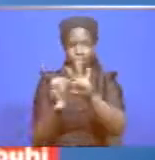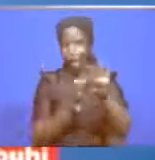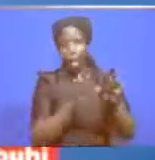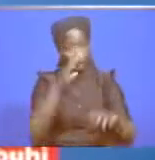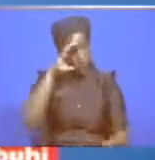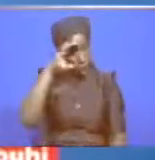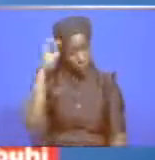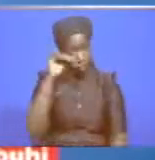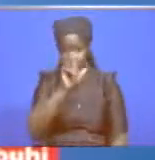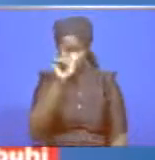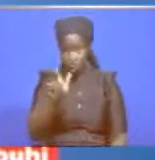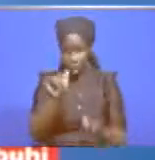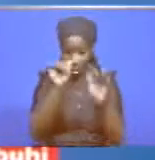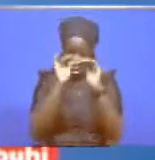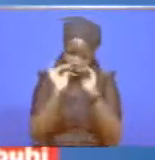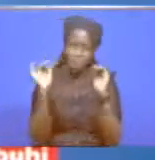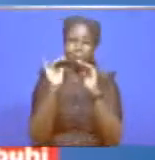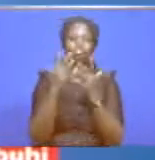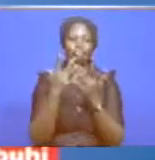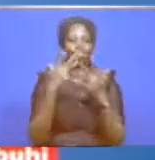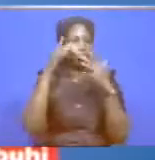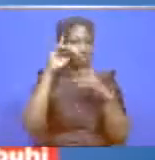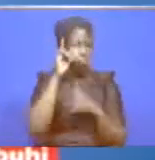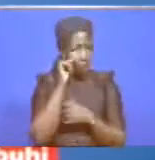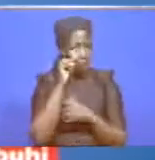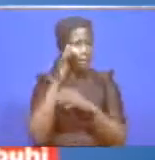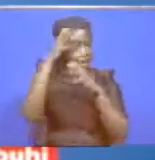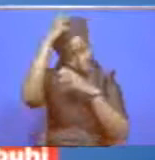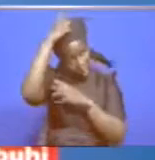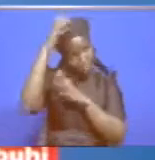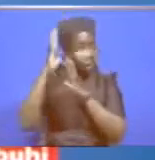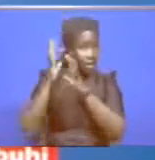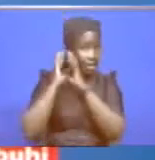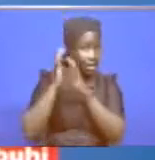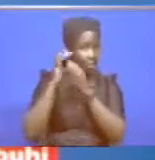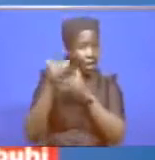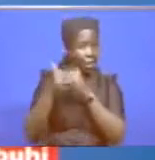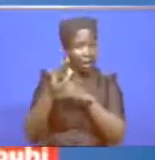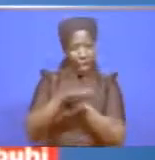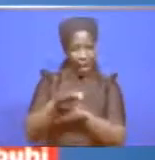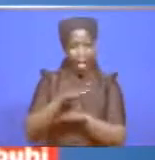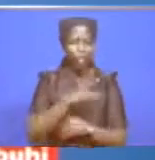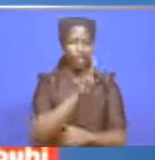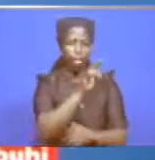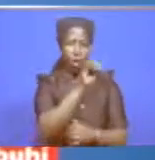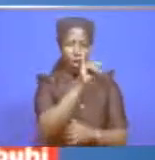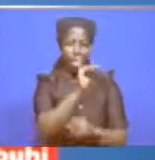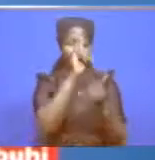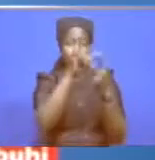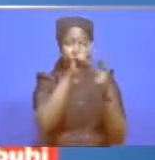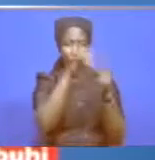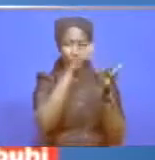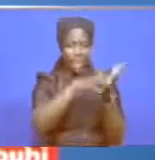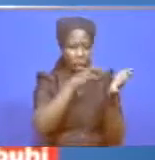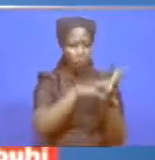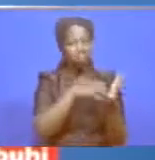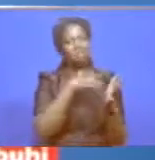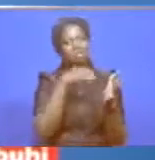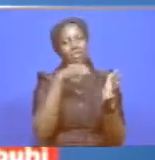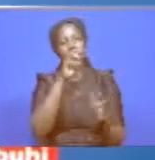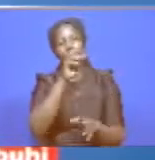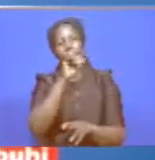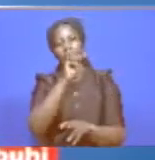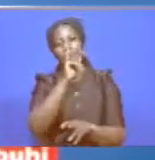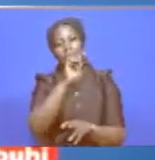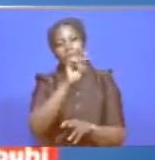pwani zikiwemo Mombasa, Lamu, Kilifi na viunga vyake. Maeneo ya Voi tukipanda hadi katika sehemu za Machakos, Makindu, Kitui pia